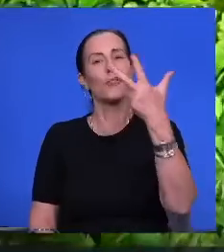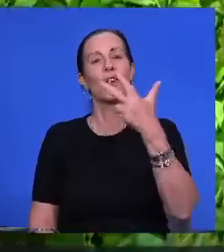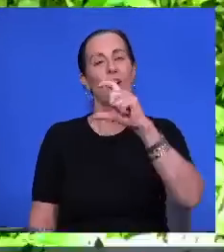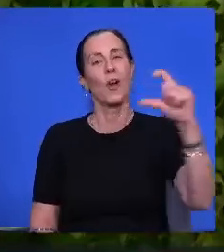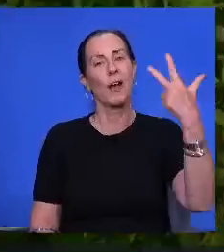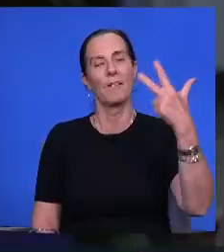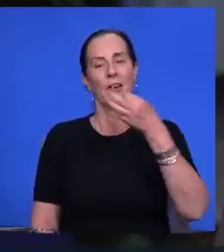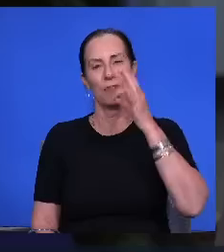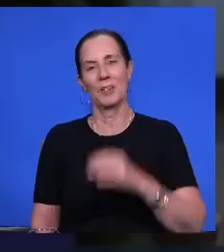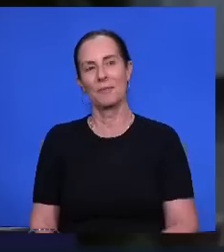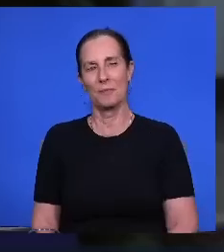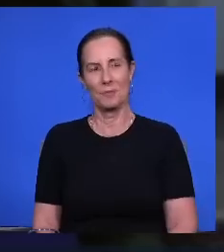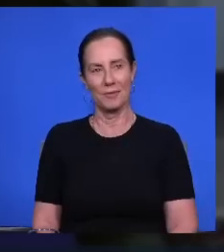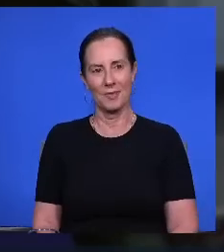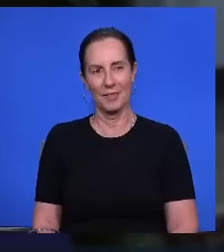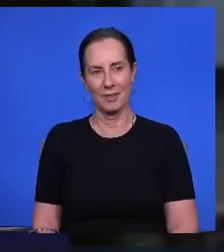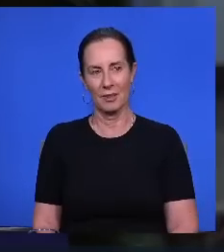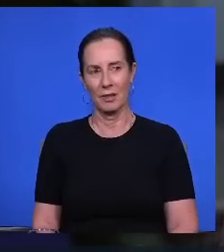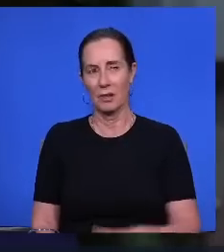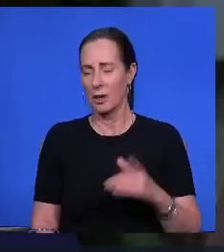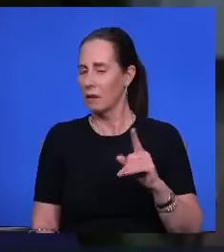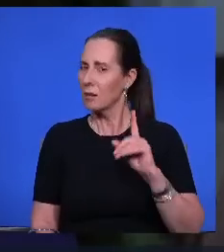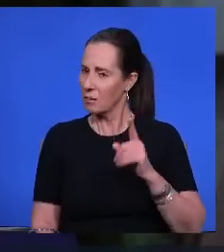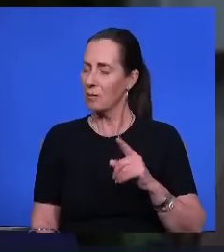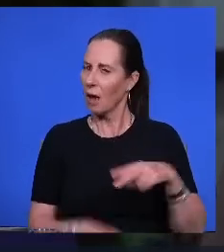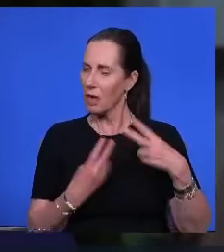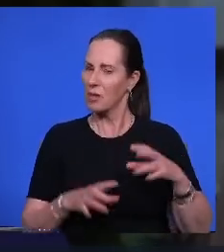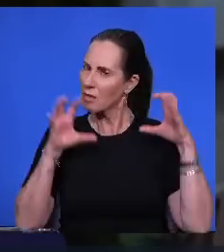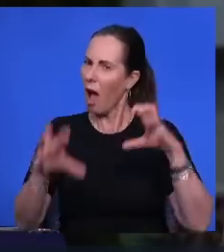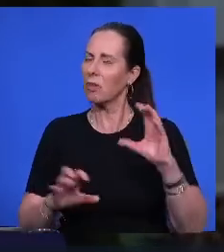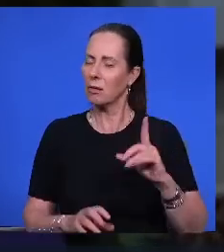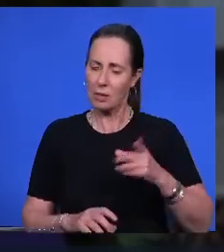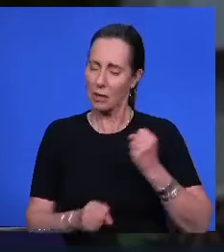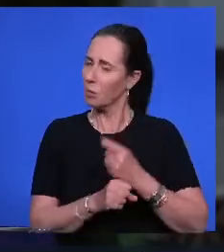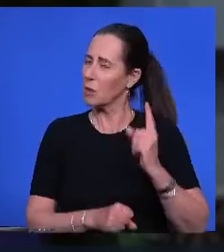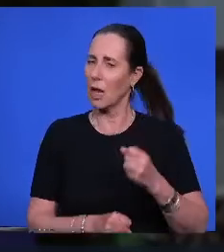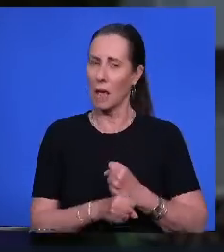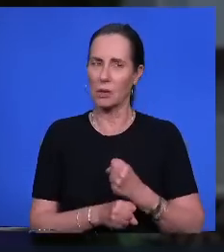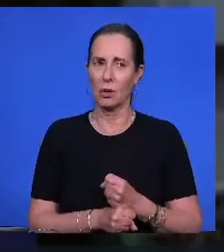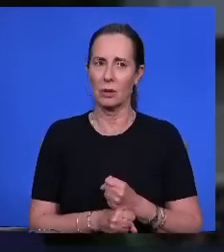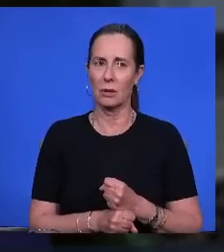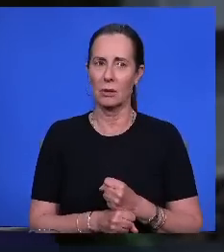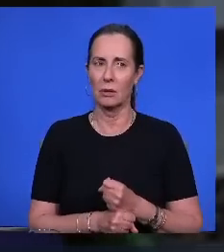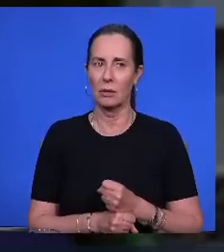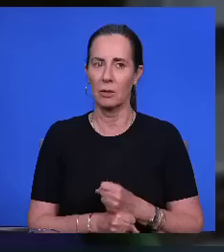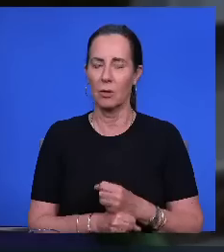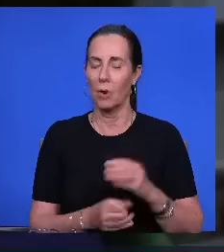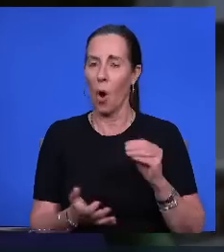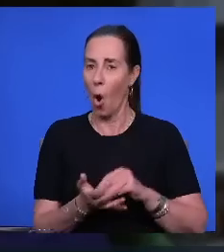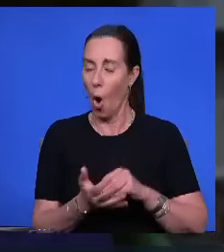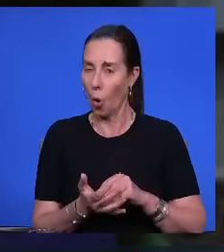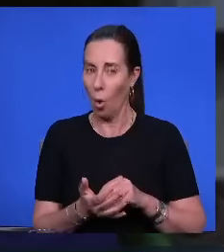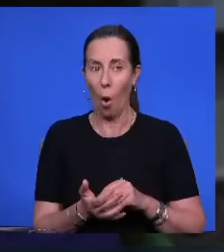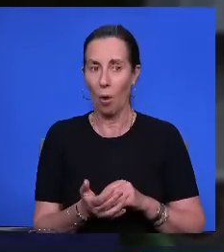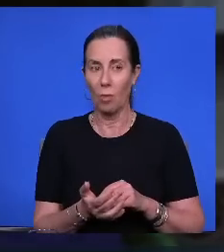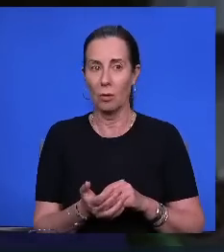אחרי קפה שלישי. זה לא מילה גסה, להחזיר את ההרתעה ולעשות את מה שצריך. עוד לא הוציאו את הטיל מהאדמה, ואנחנו רואים